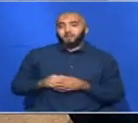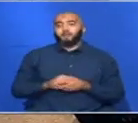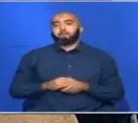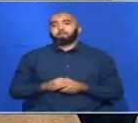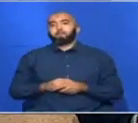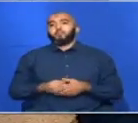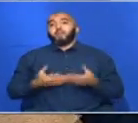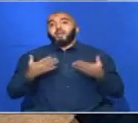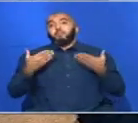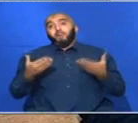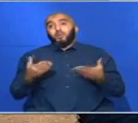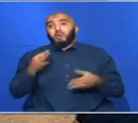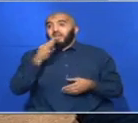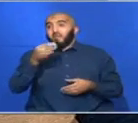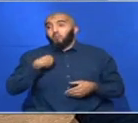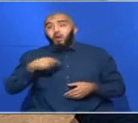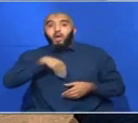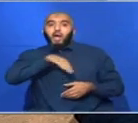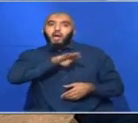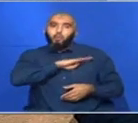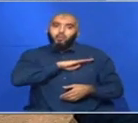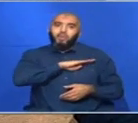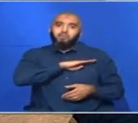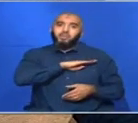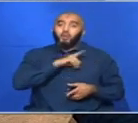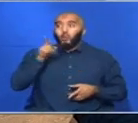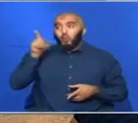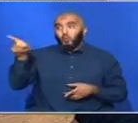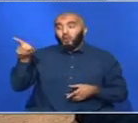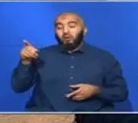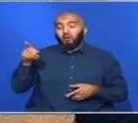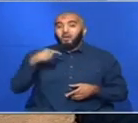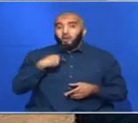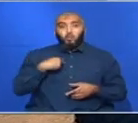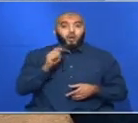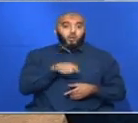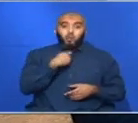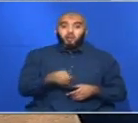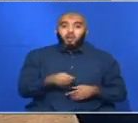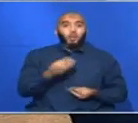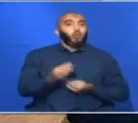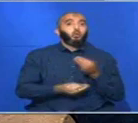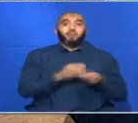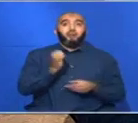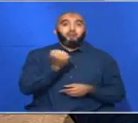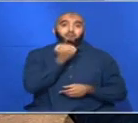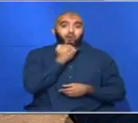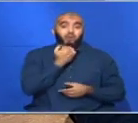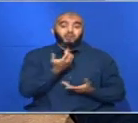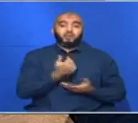بهذه المسؤوليه التي تحولت الى شريكي قد بريئه ام ابقى مرتبطا بهذا